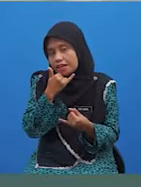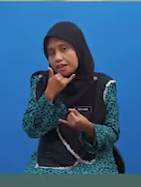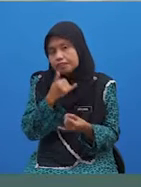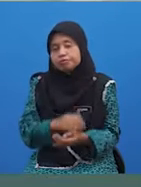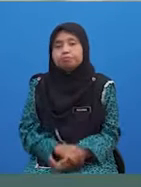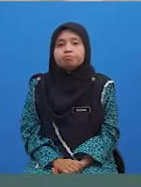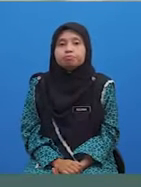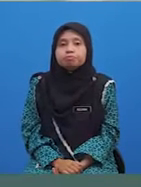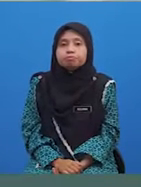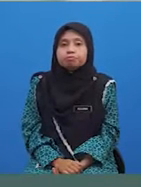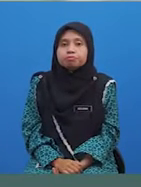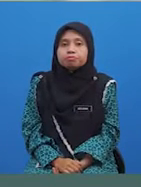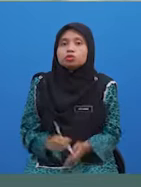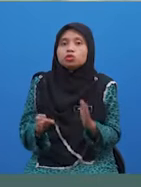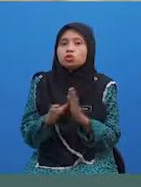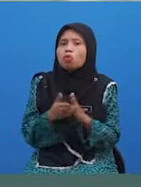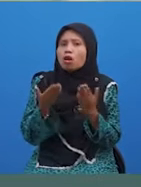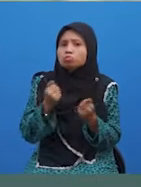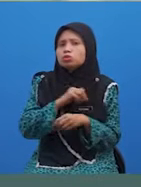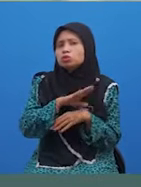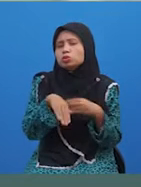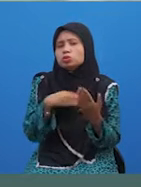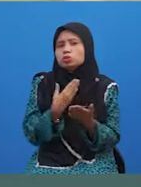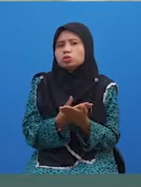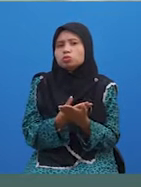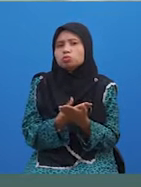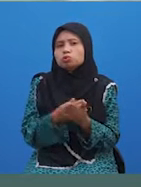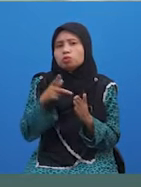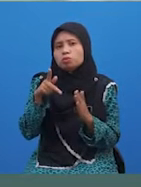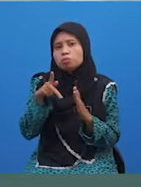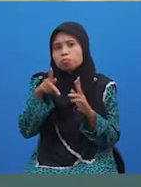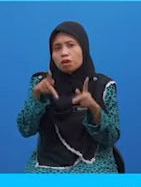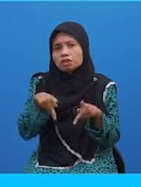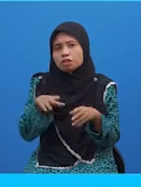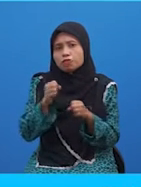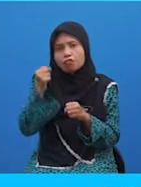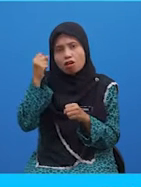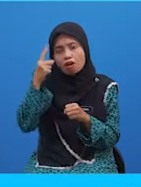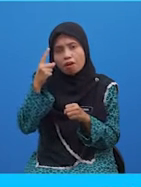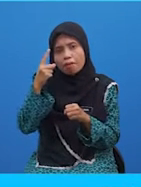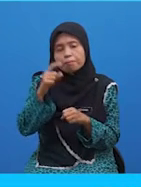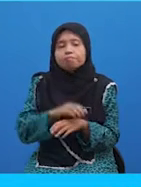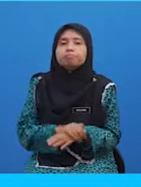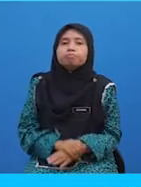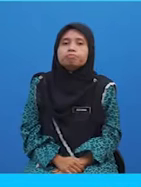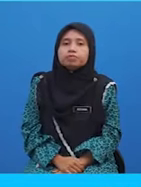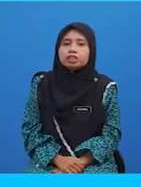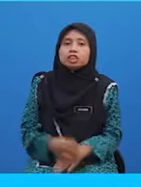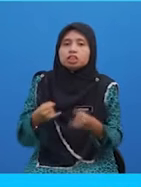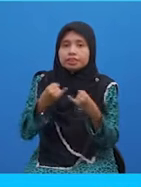beserta contoh-contohnya. Cikgu harap semua pelajar telah memahami konsep kesalahan tata